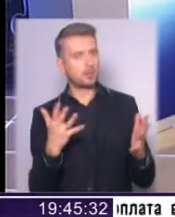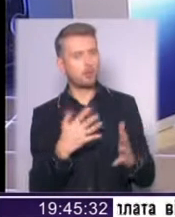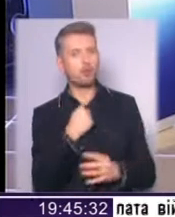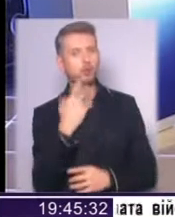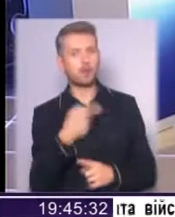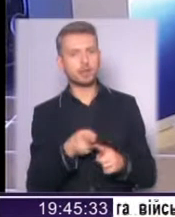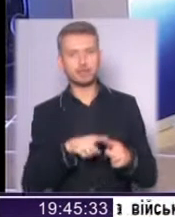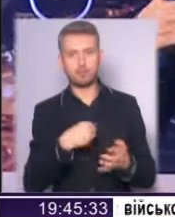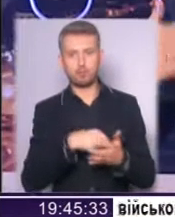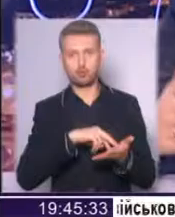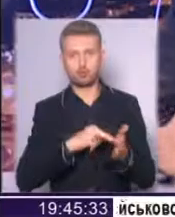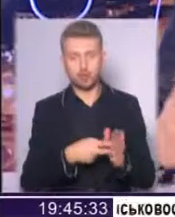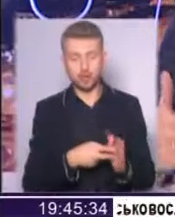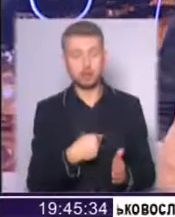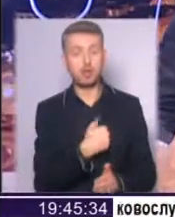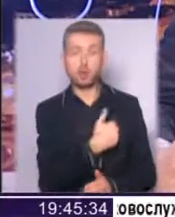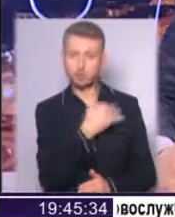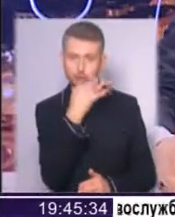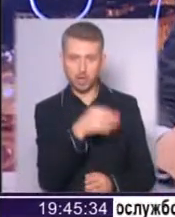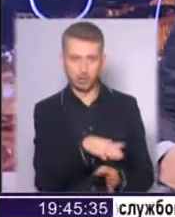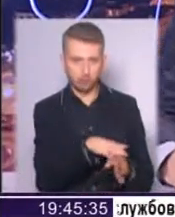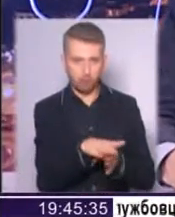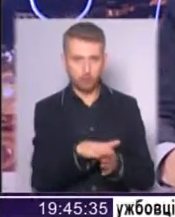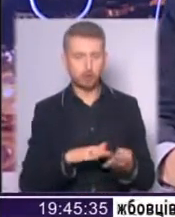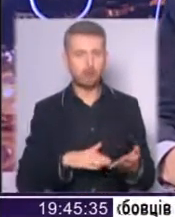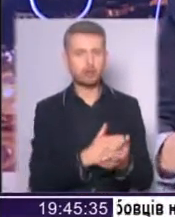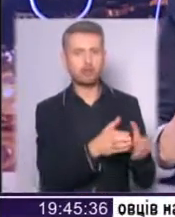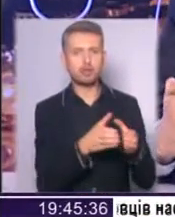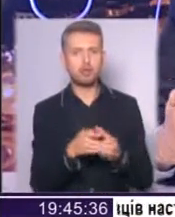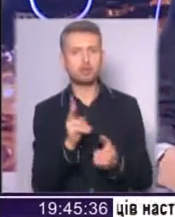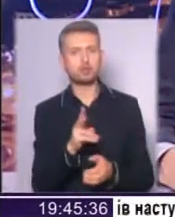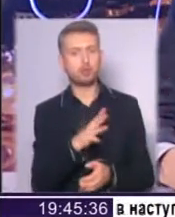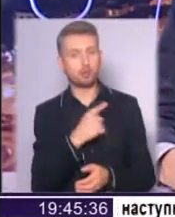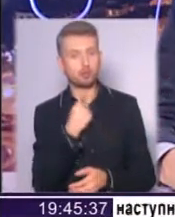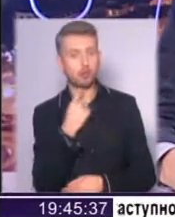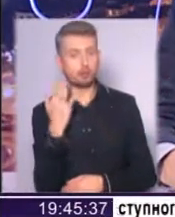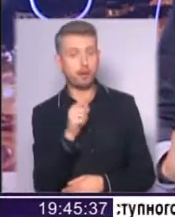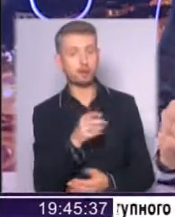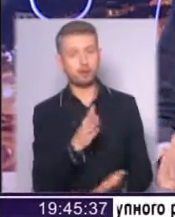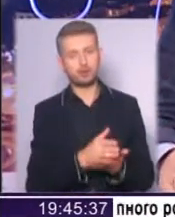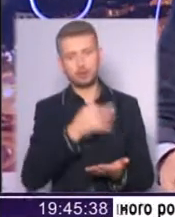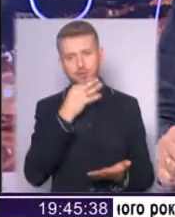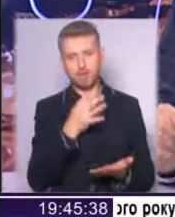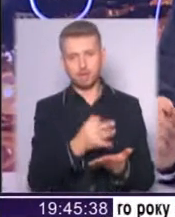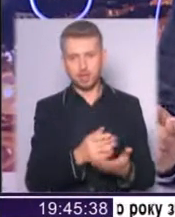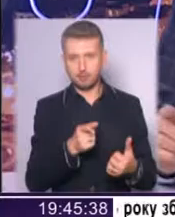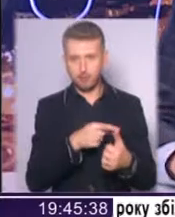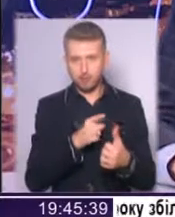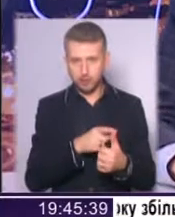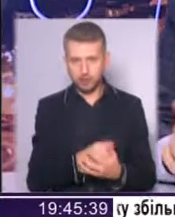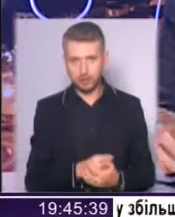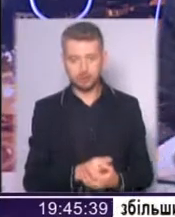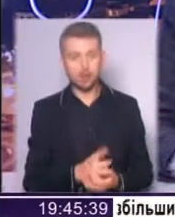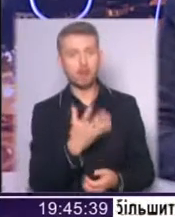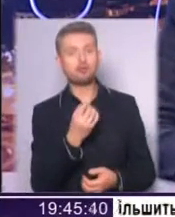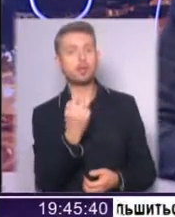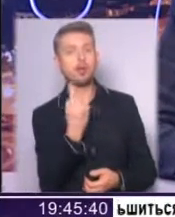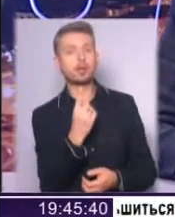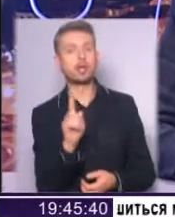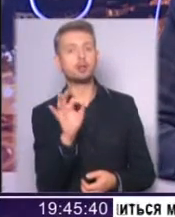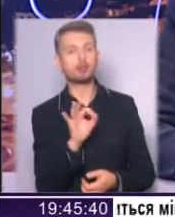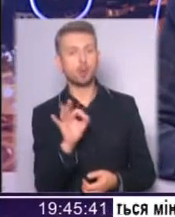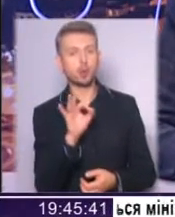лідер Олег Валерійович заявляв, що в ніякому разі вони не будуть голосувати, швидше небо впаде на голову, але все ж таки проголосували, значить небо